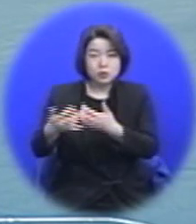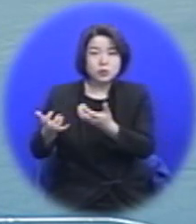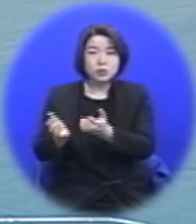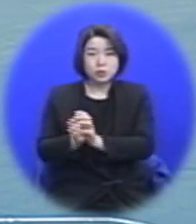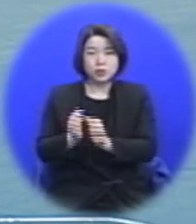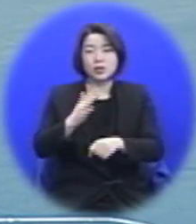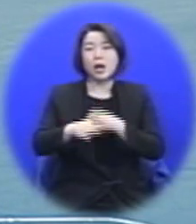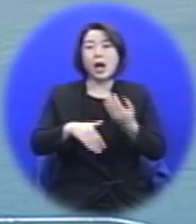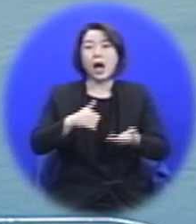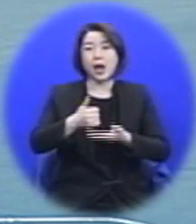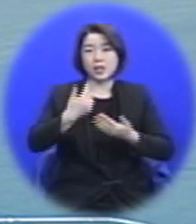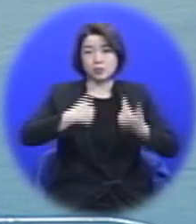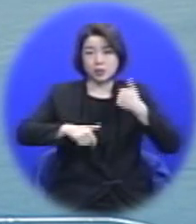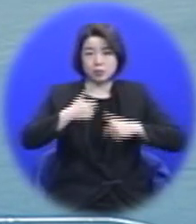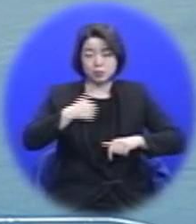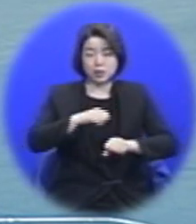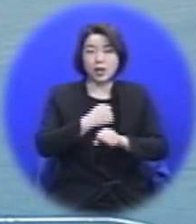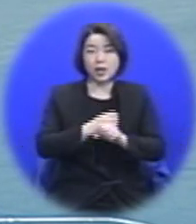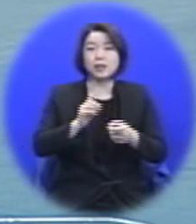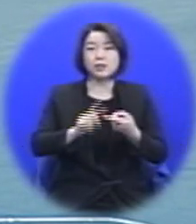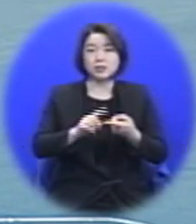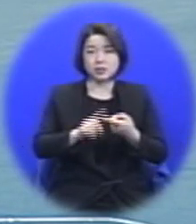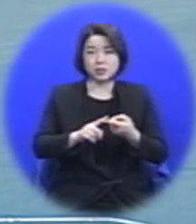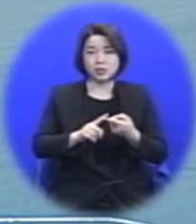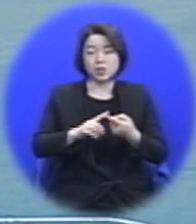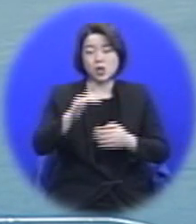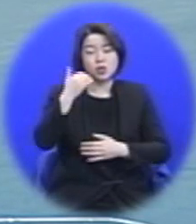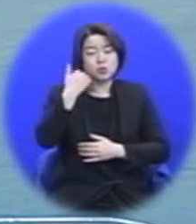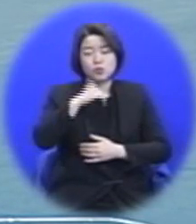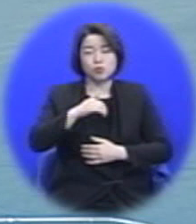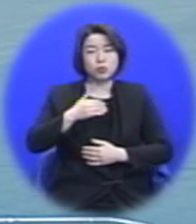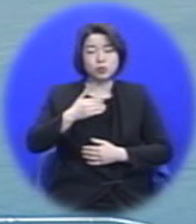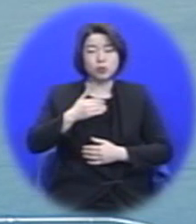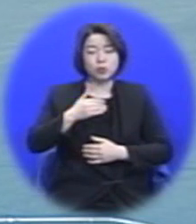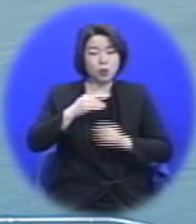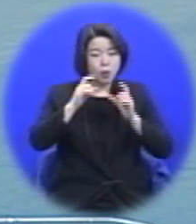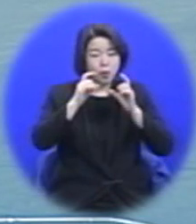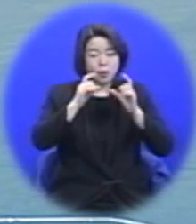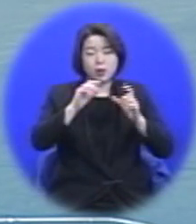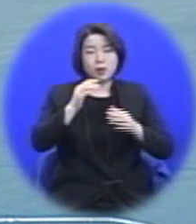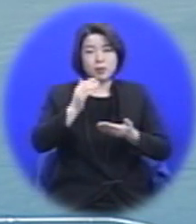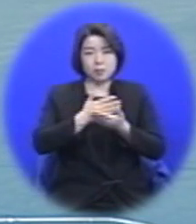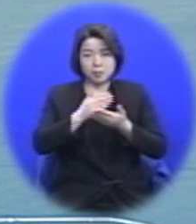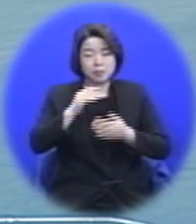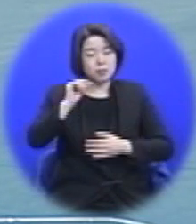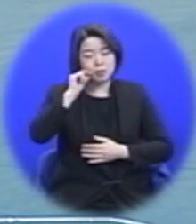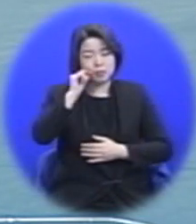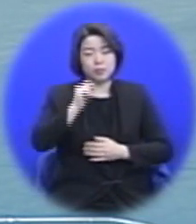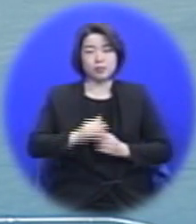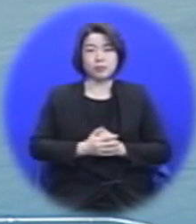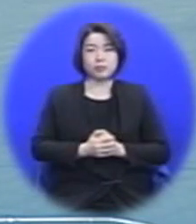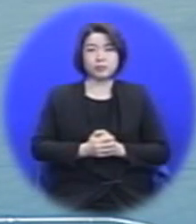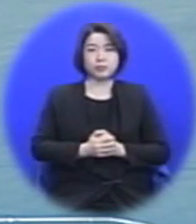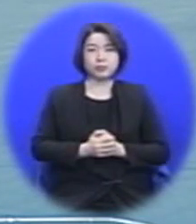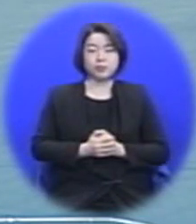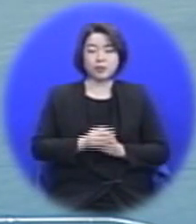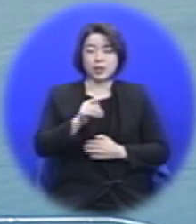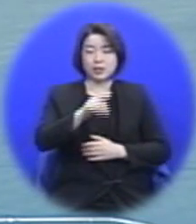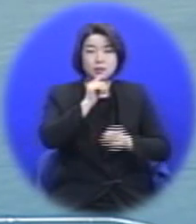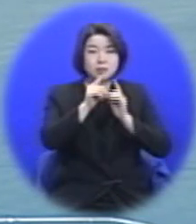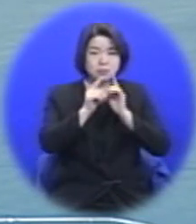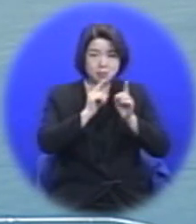하나님을 기쁘시게 했는지는 그것은 누구도 단정할 수가 없는 일이라. 그